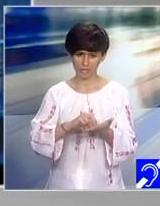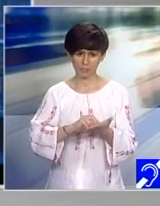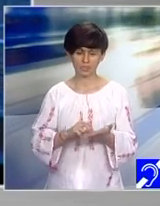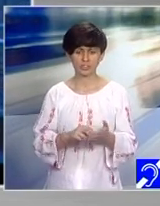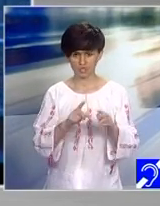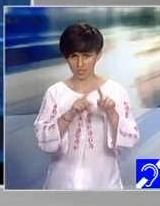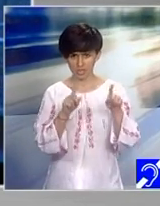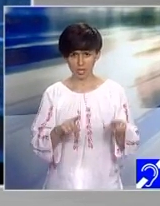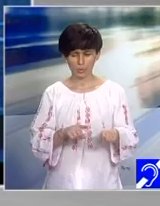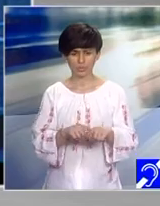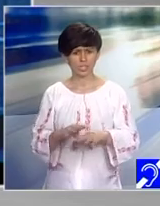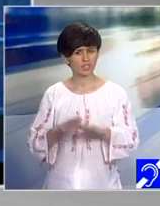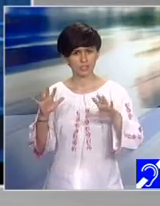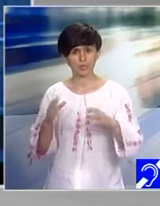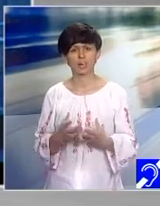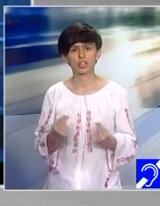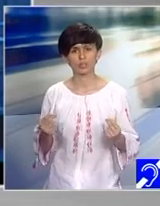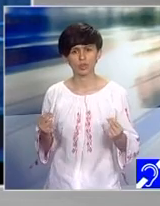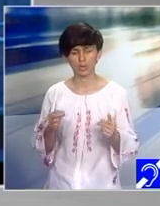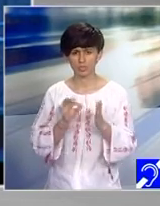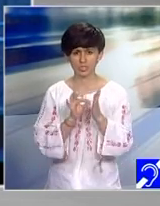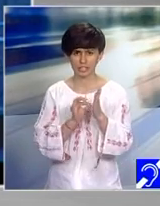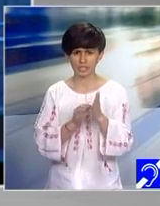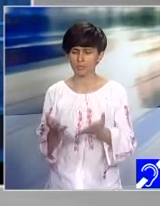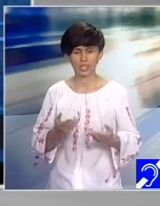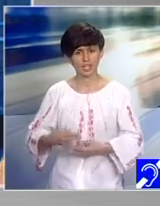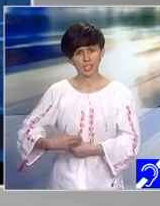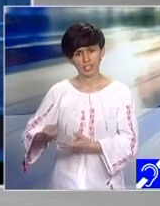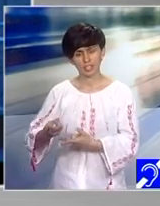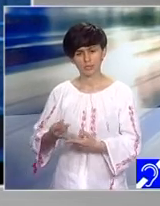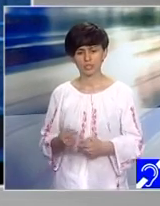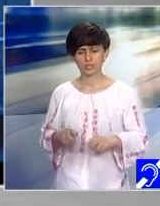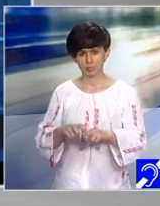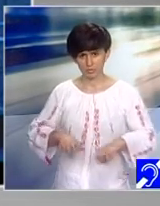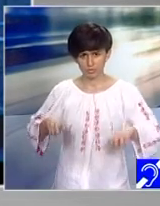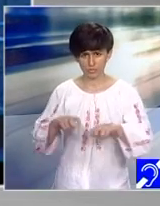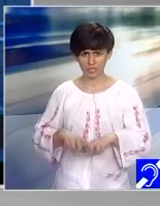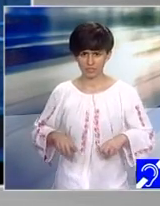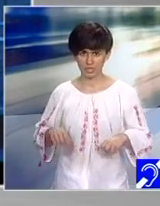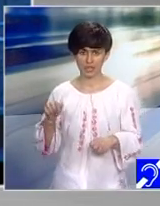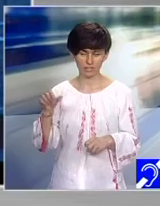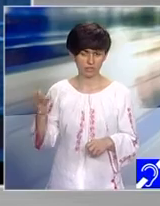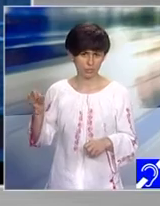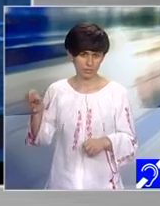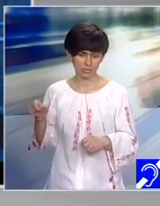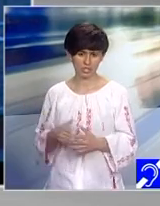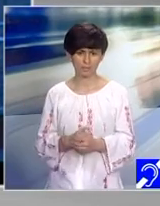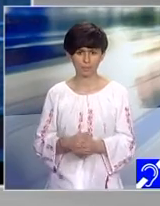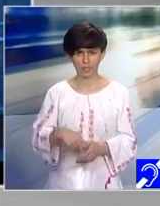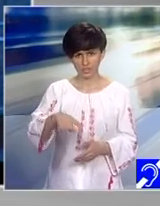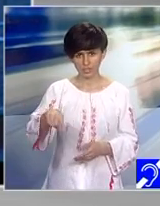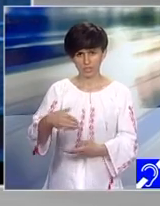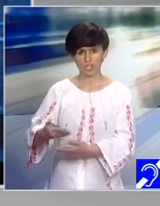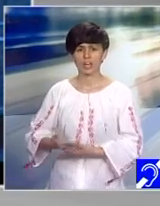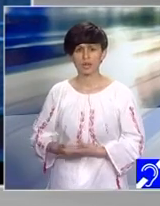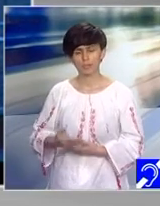de voluminos, cu foarte multe referințe, pe care l-am trimis spre consultarea acestor persoane și am mai primit feedback din partea